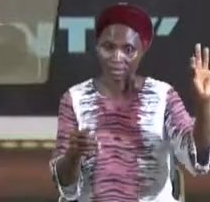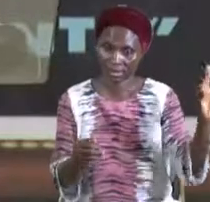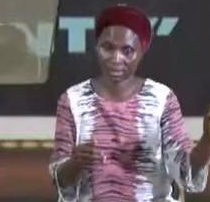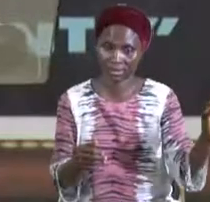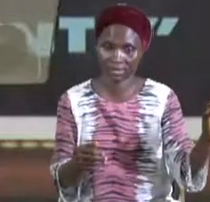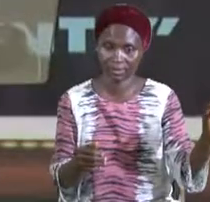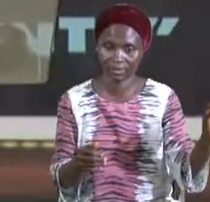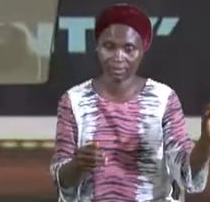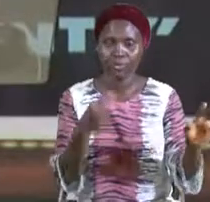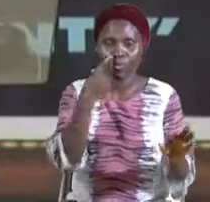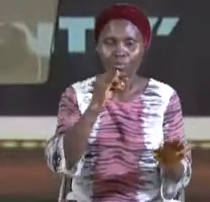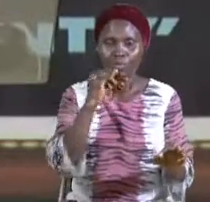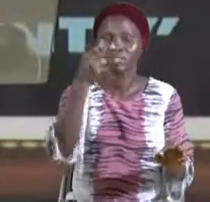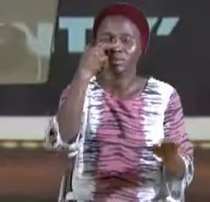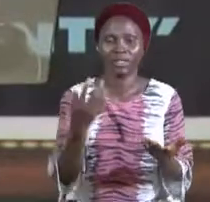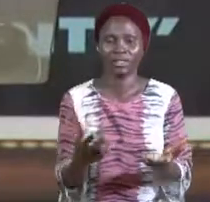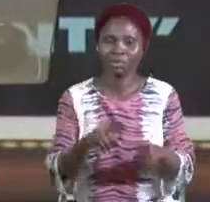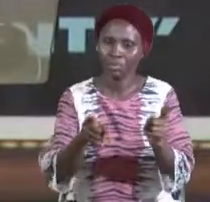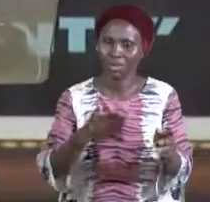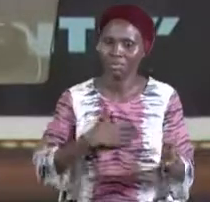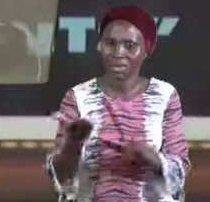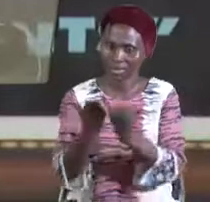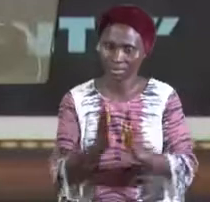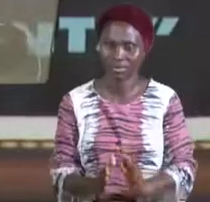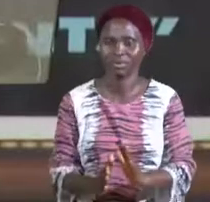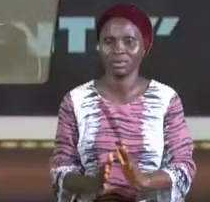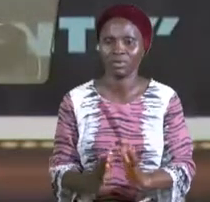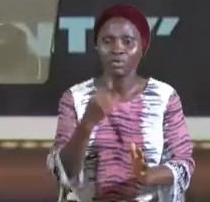Verset 19. Qui est aveugle, sinon mon serviteur?